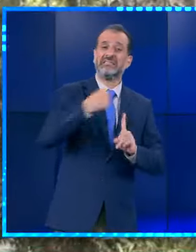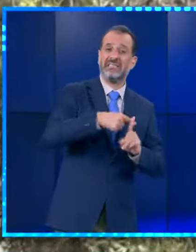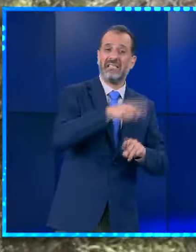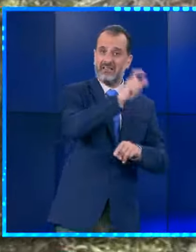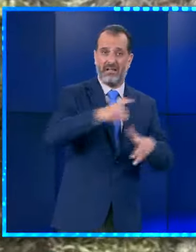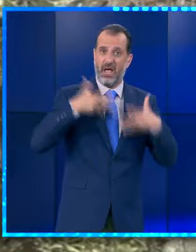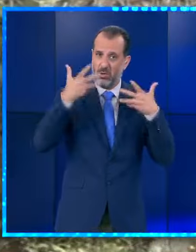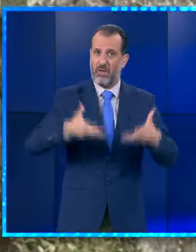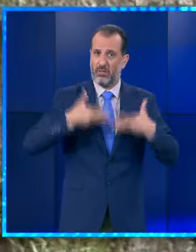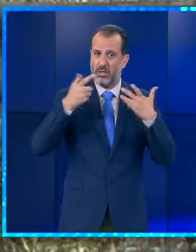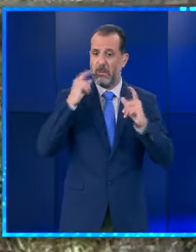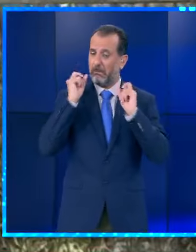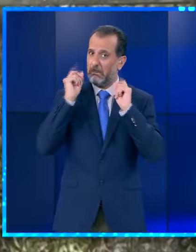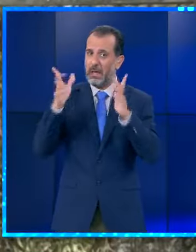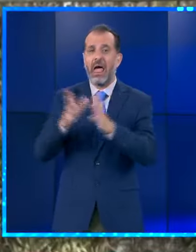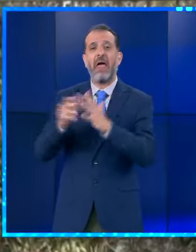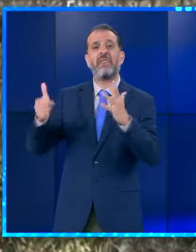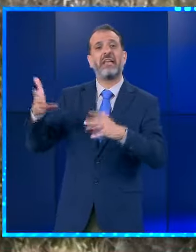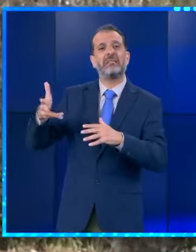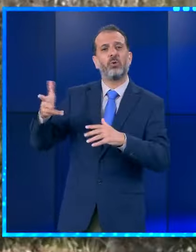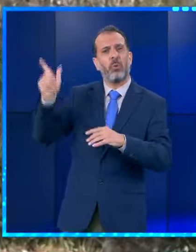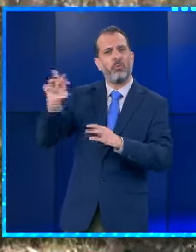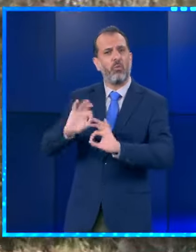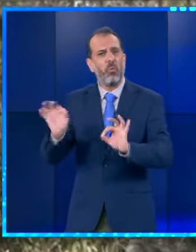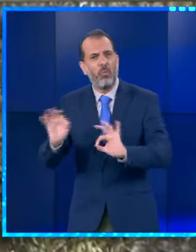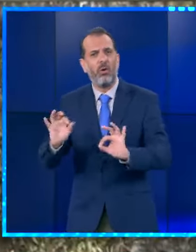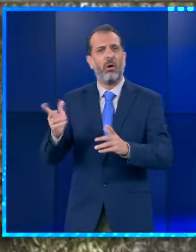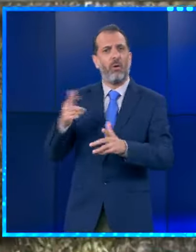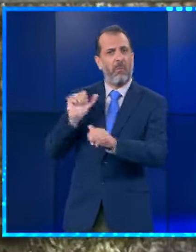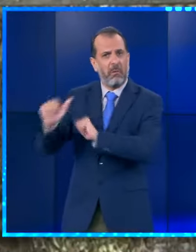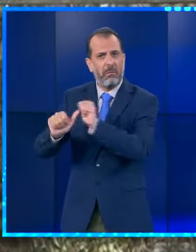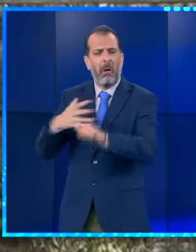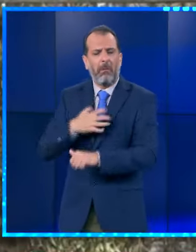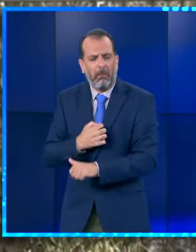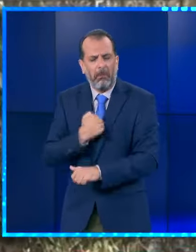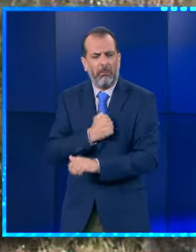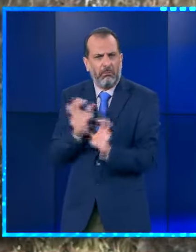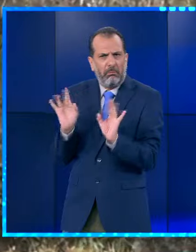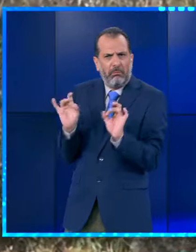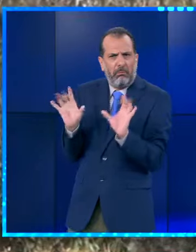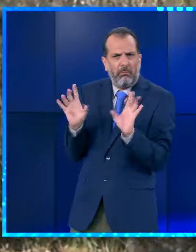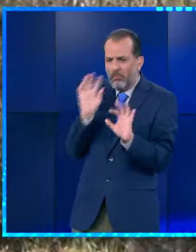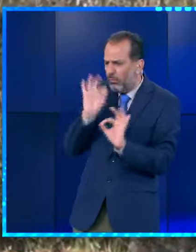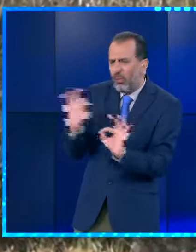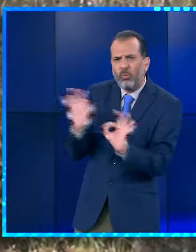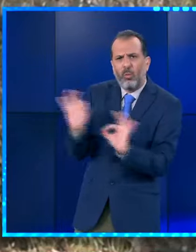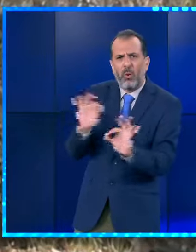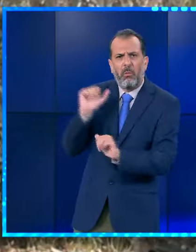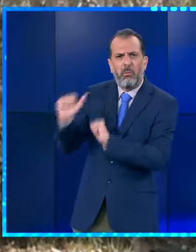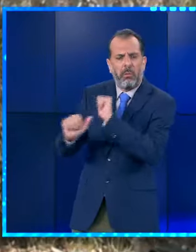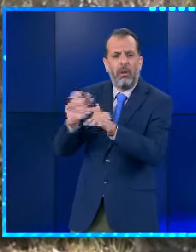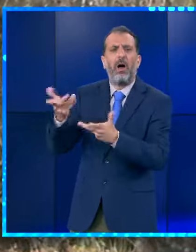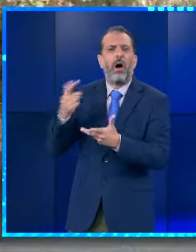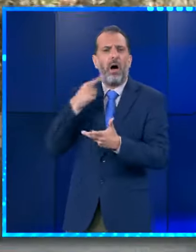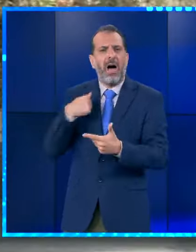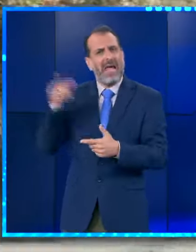ότι η 16χρονη δεν είχε πέσει σε κατάθλιψη μετά τους αλλεπάλληλους βιασμούς που όπως λέει ο ίδιος έχουν γίνει όλοι